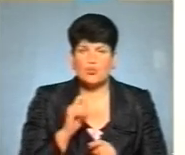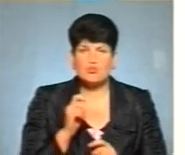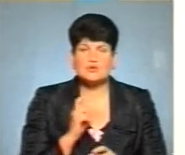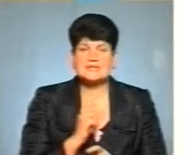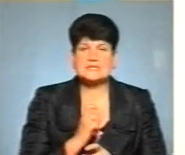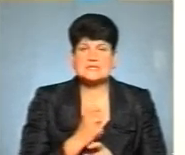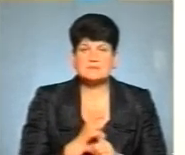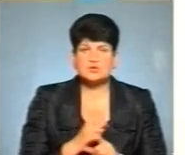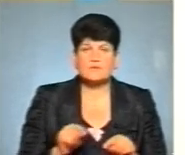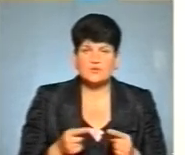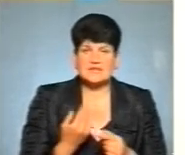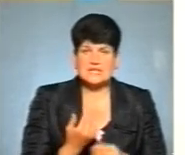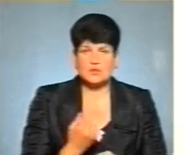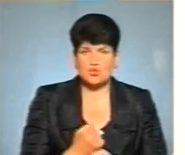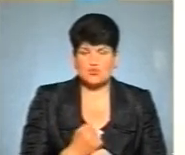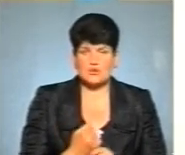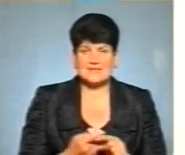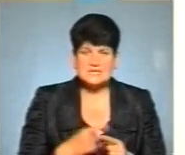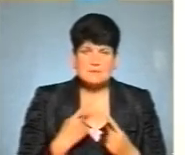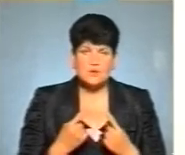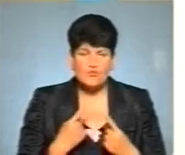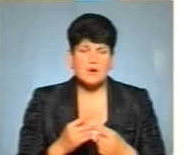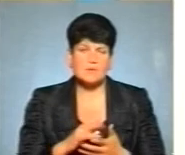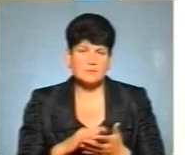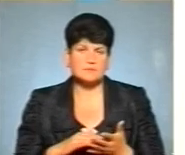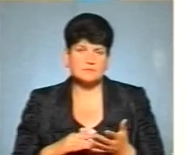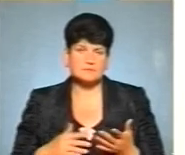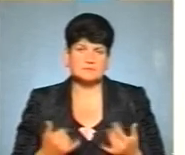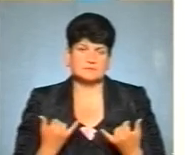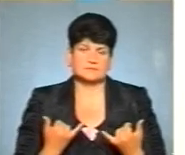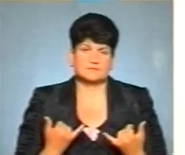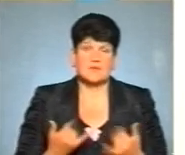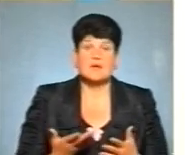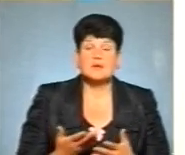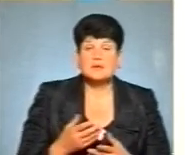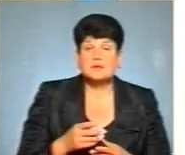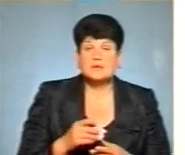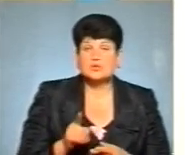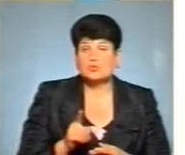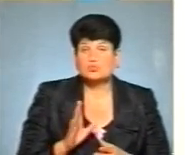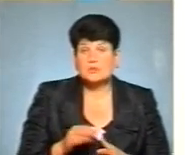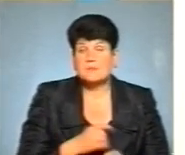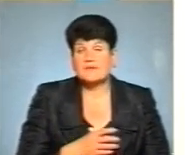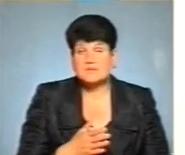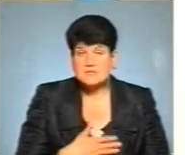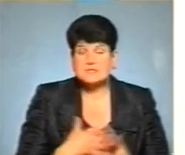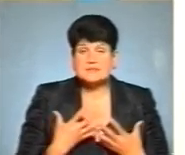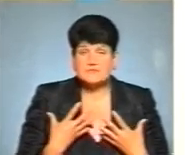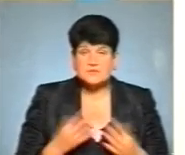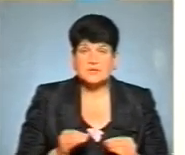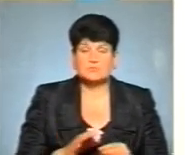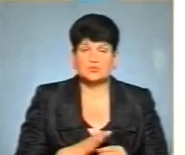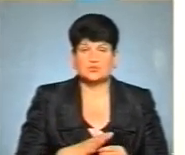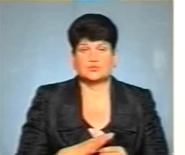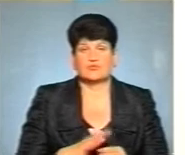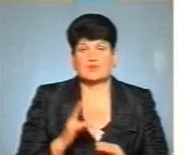відновити їхню роботу. І ці переговори ведуться до сьогодні. Це, що вони будуть анонсовані на приватизацію, ця приватизація анонсована була ще в